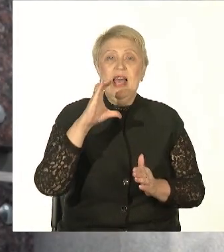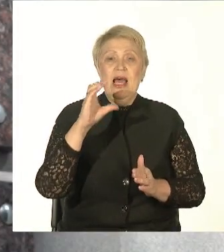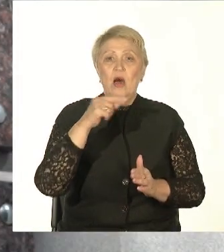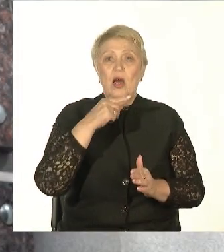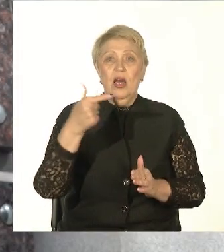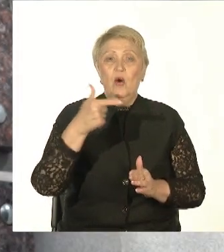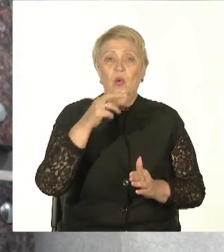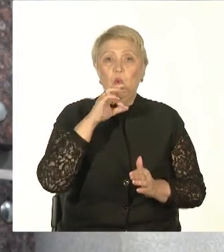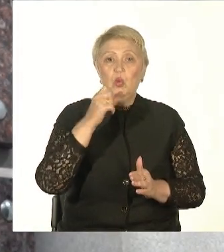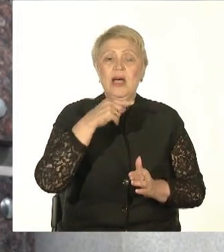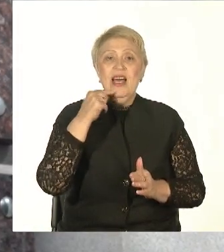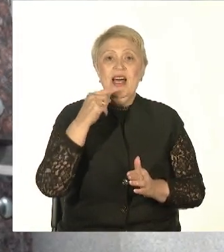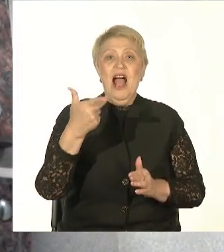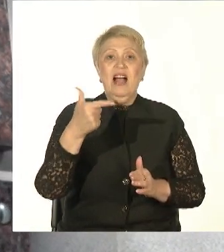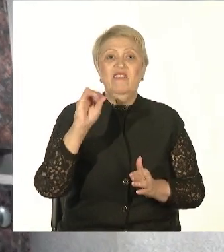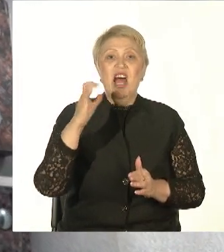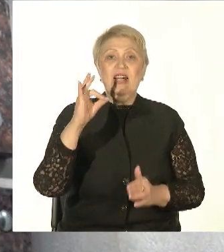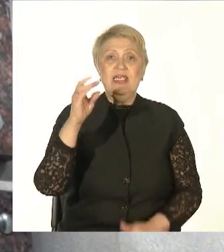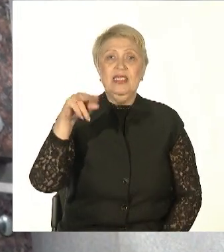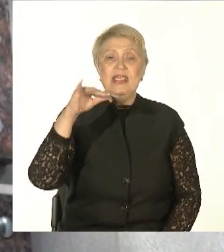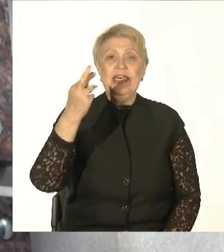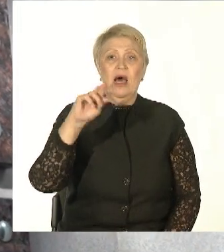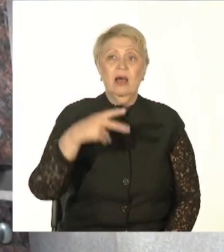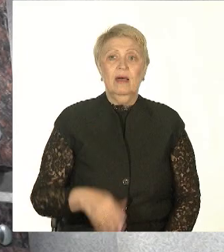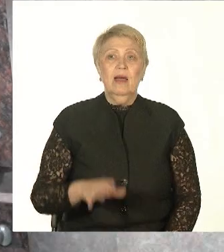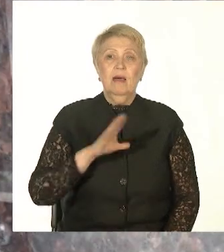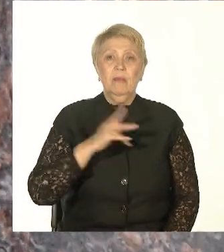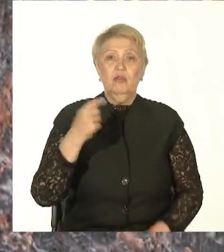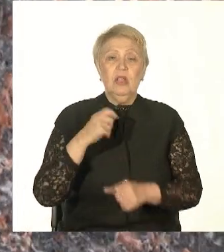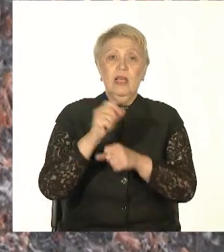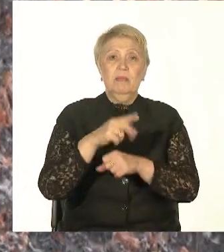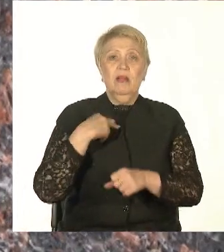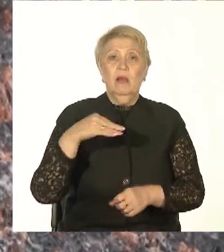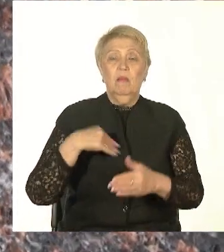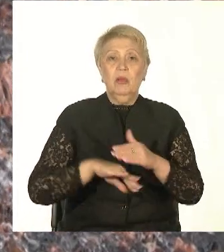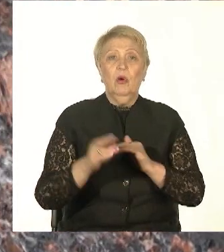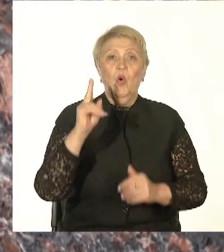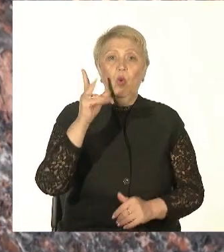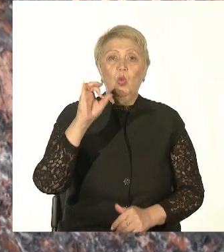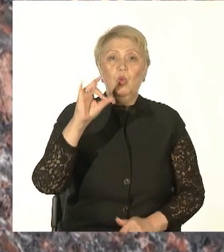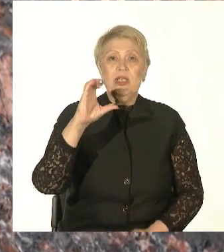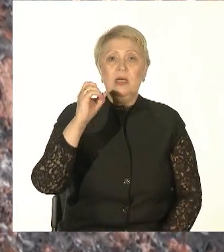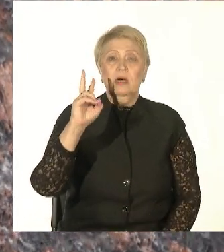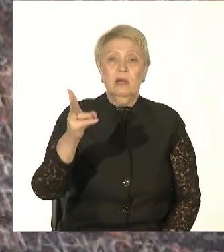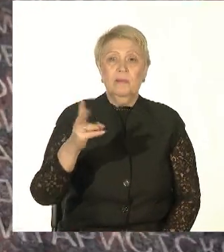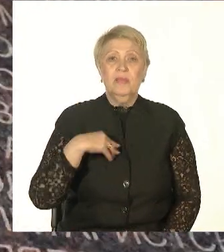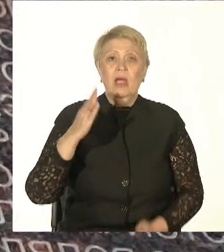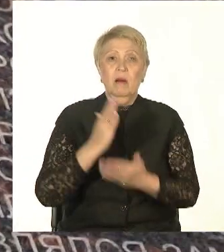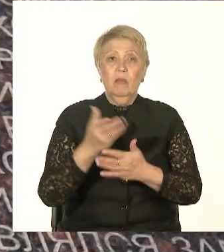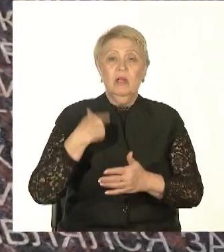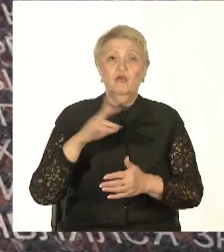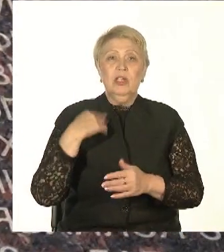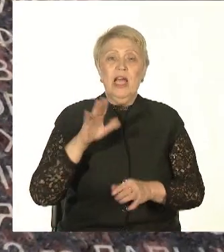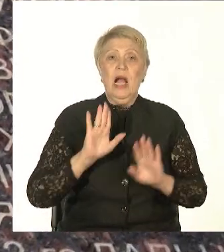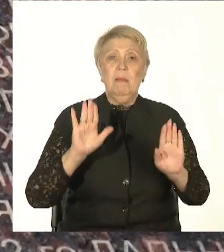сформировал из дальневосточных пограничников 102-ю дивизию, сразу направленную под Курск. После был замом командующего 2-м Дальневосточным фронтом,